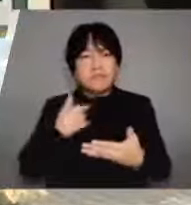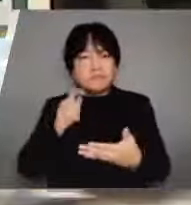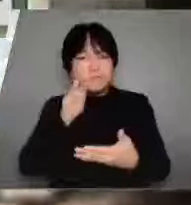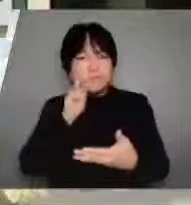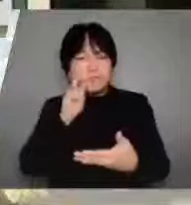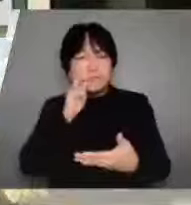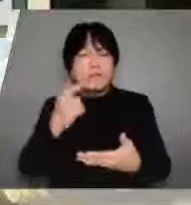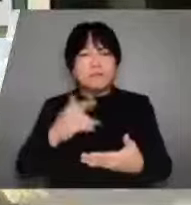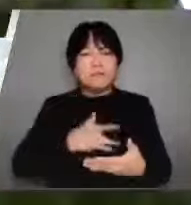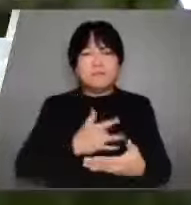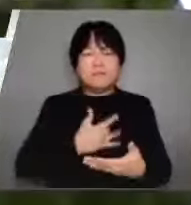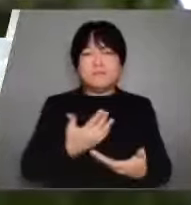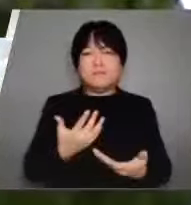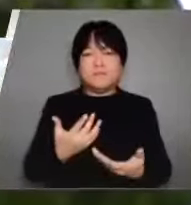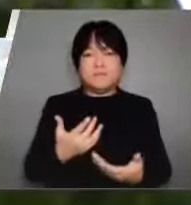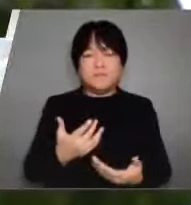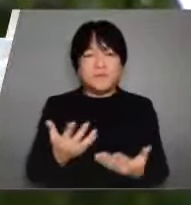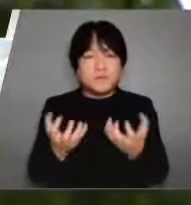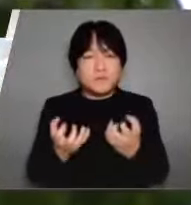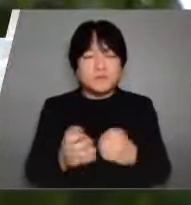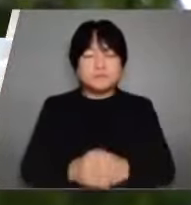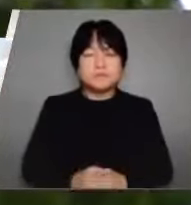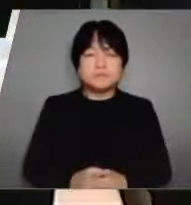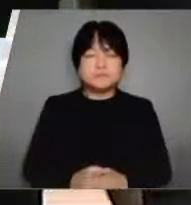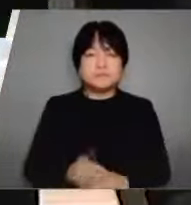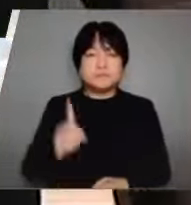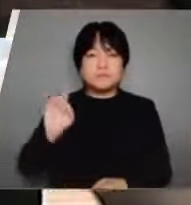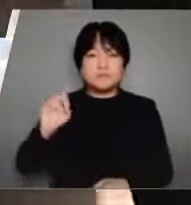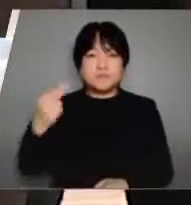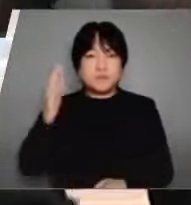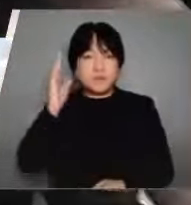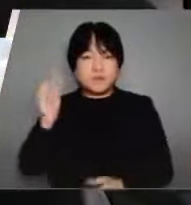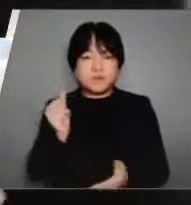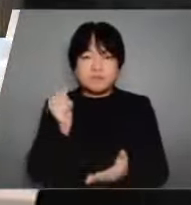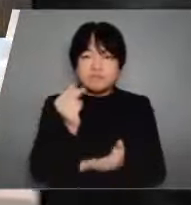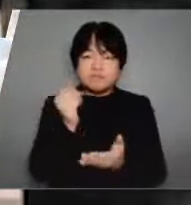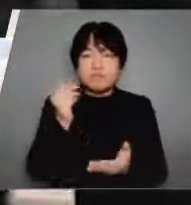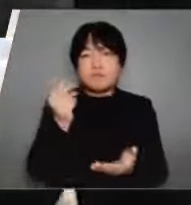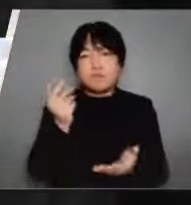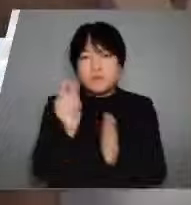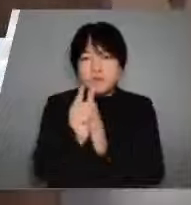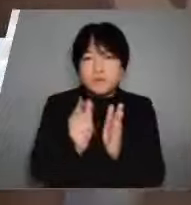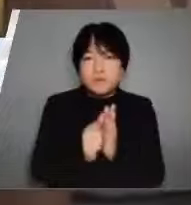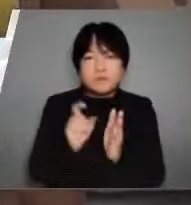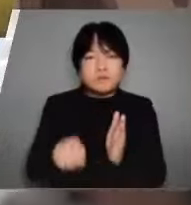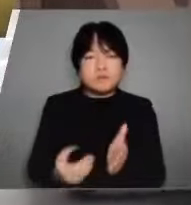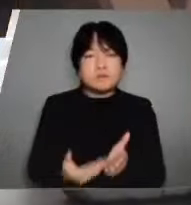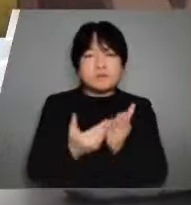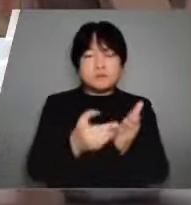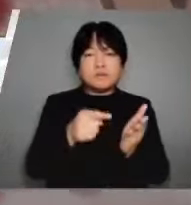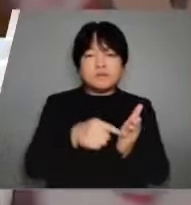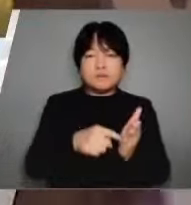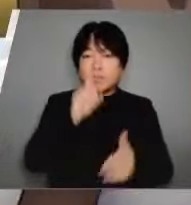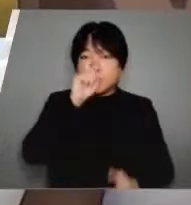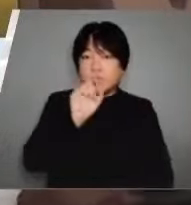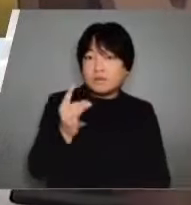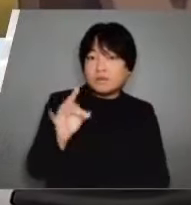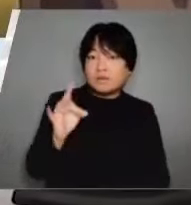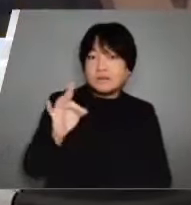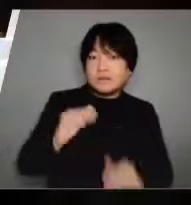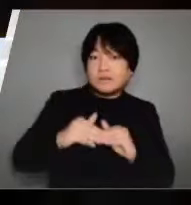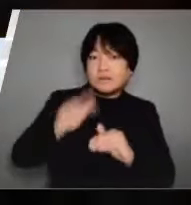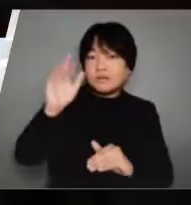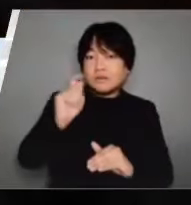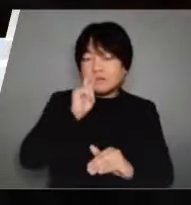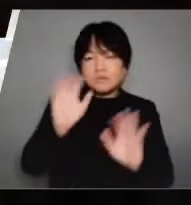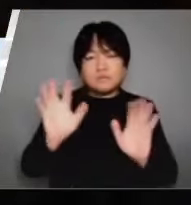na amyendahan ng vape law para makatulong sa kampanya. Gawing 21 years old imbes na 18 ang papayagang mag-vape o